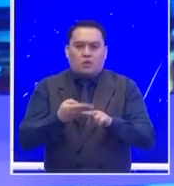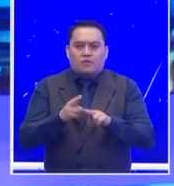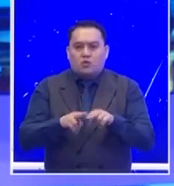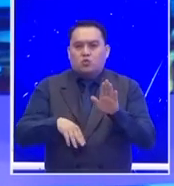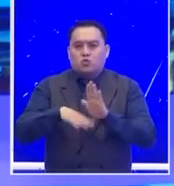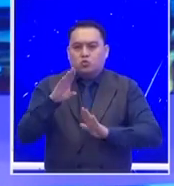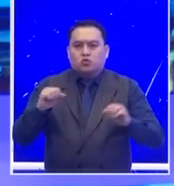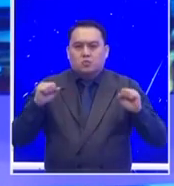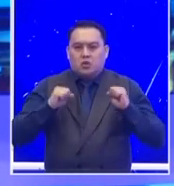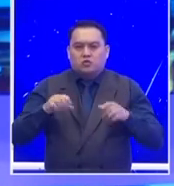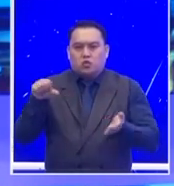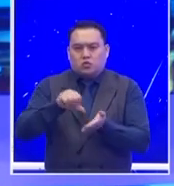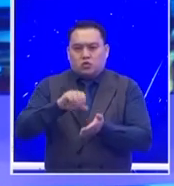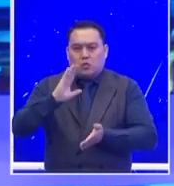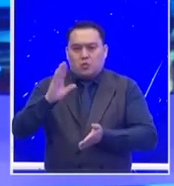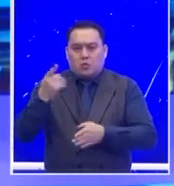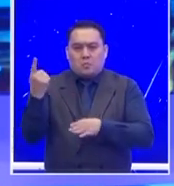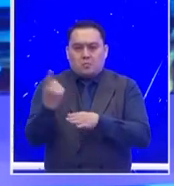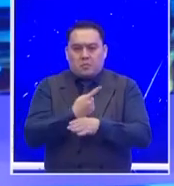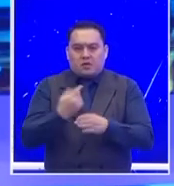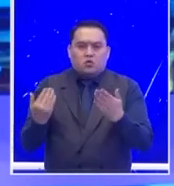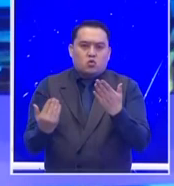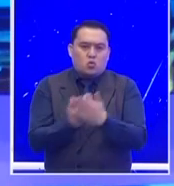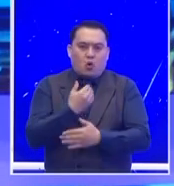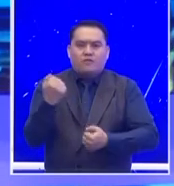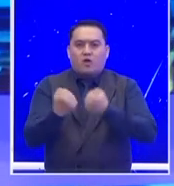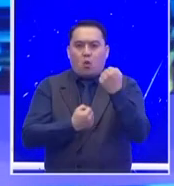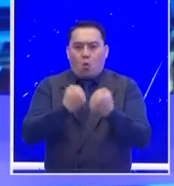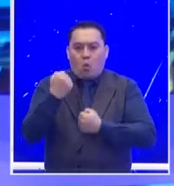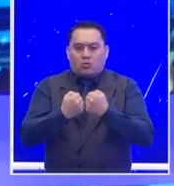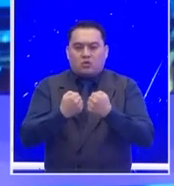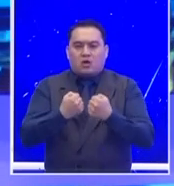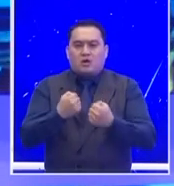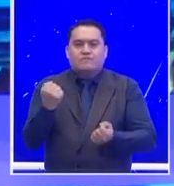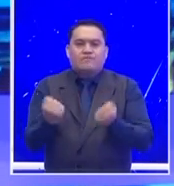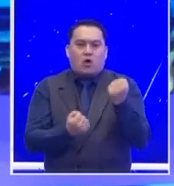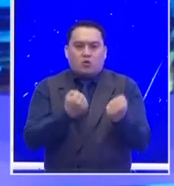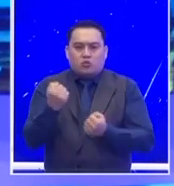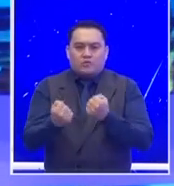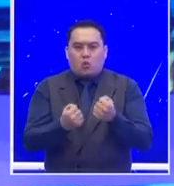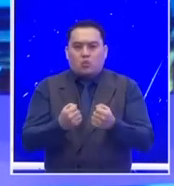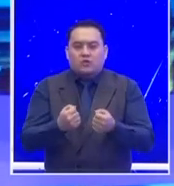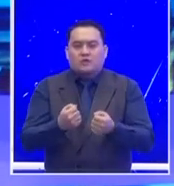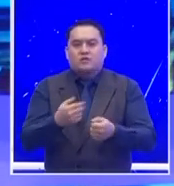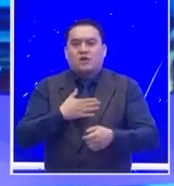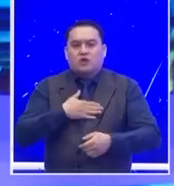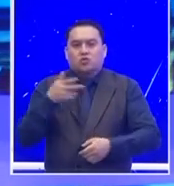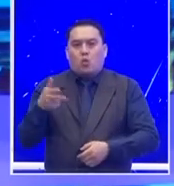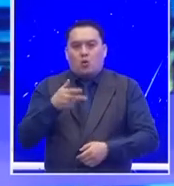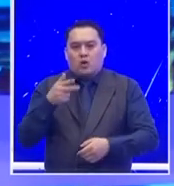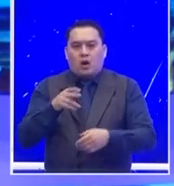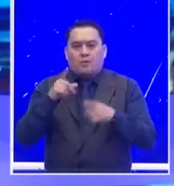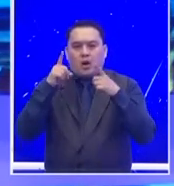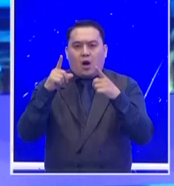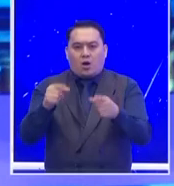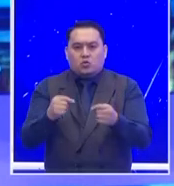ведущие спортсмены страны. В этом году впервые дебютирует новый вид гонки – автомобильный биатлон. Наша съемочная группа